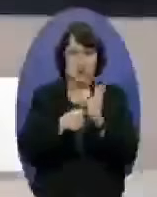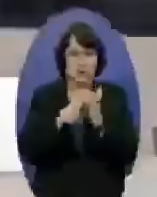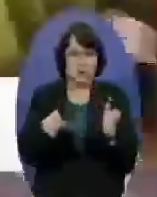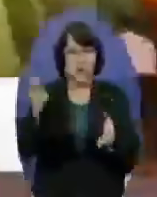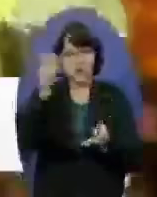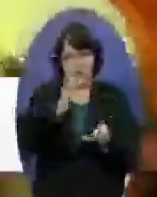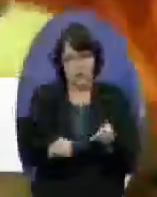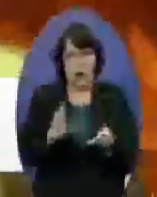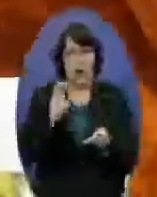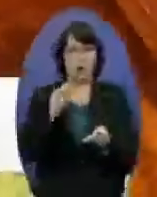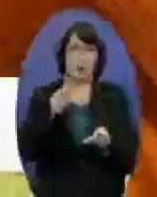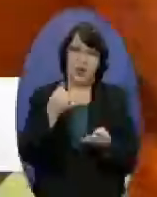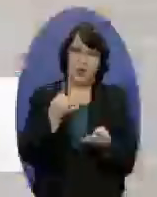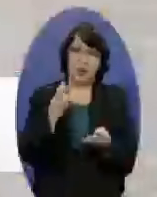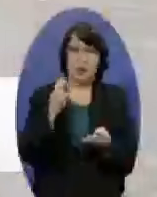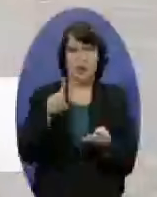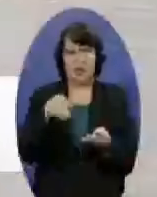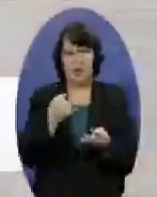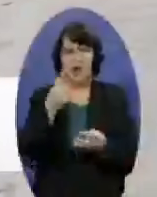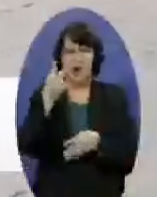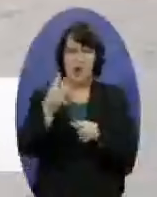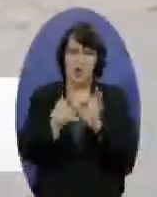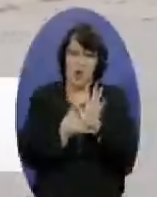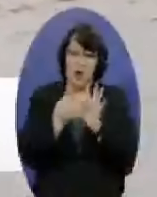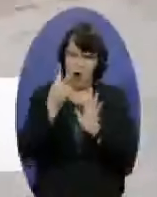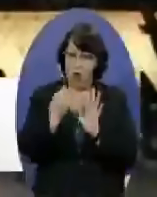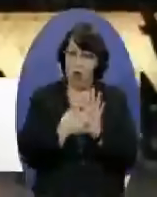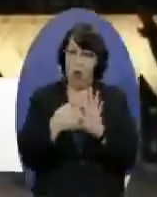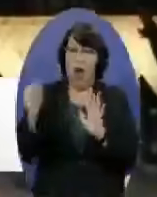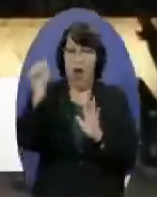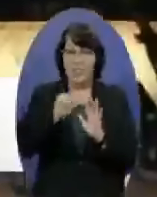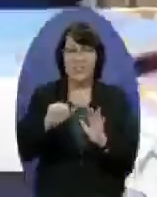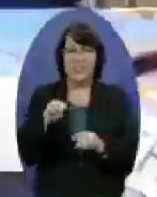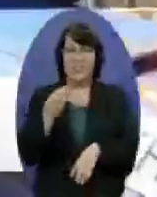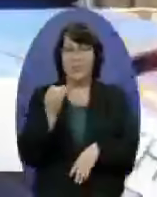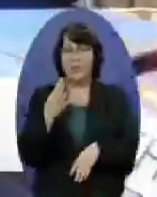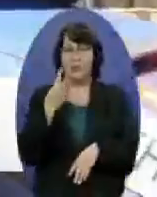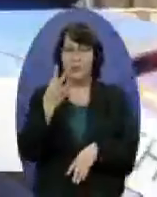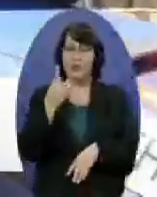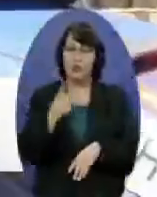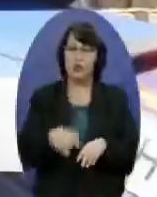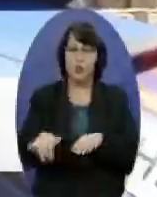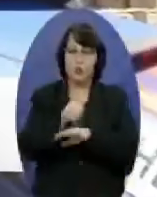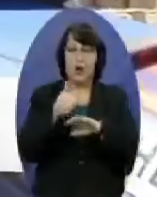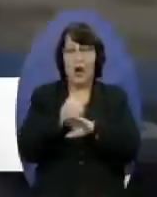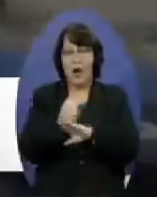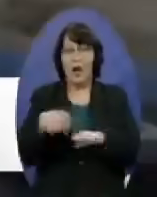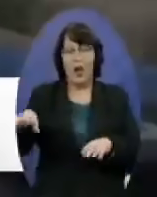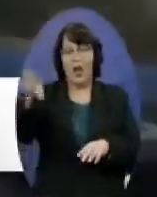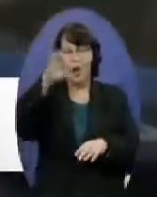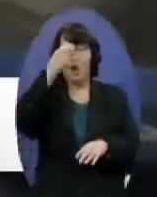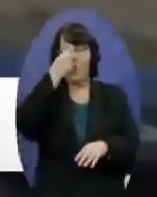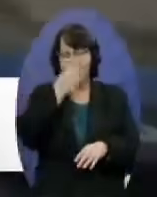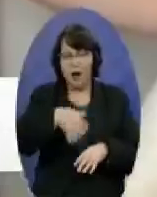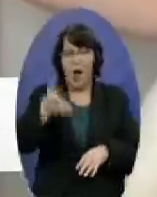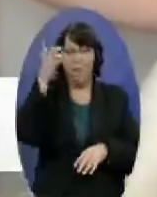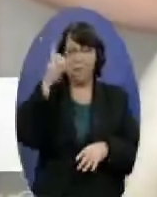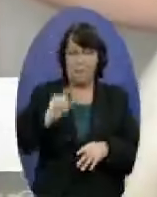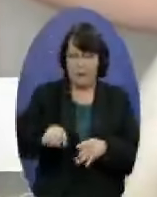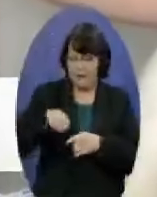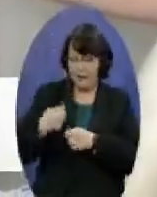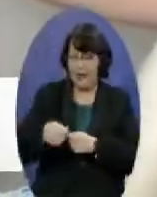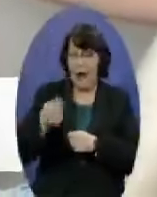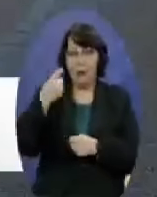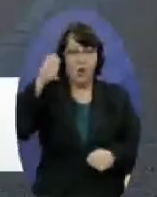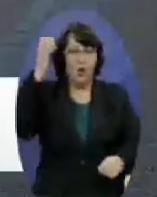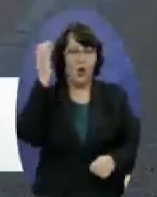Австрия, Бельги гэх 28 орн болон Аз Тв ороод нийтдээ 41 орноор аялсан тэднийг хамгийн бага зардлаар хамгийн хол аялсан